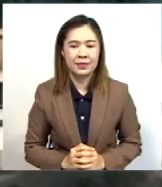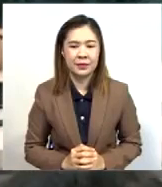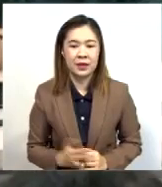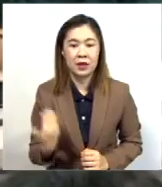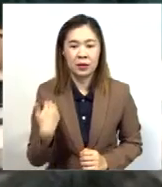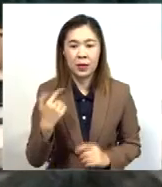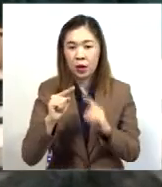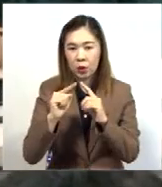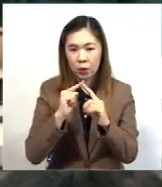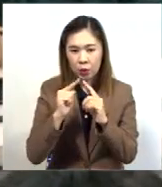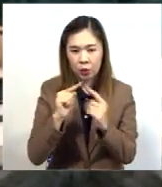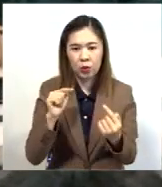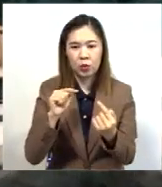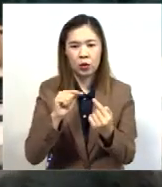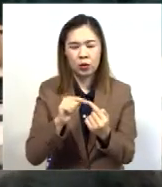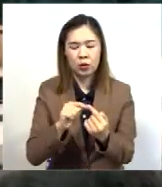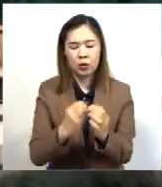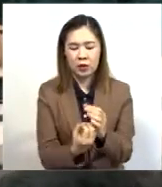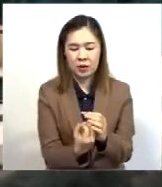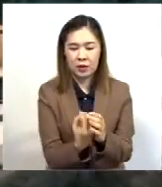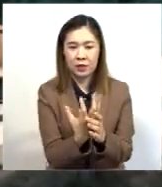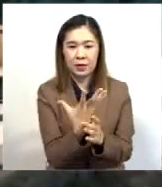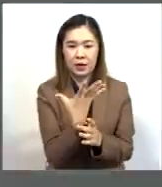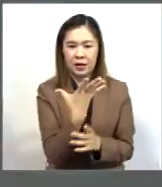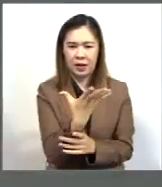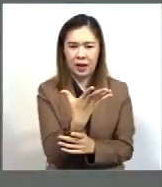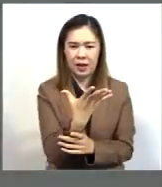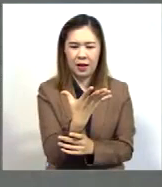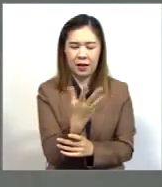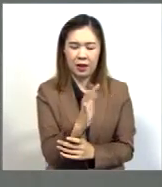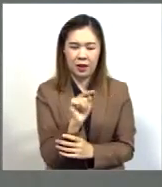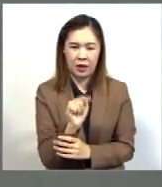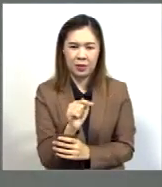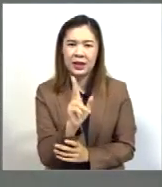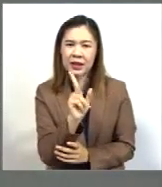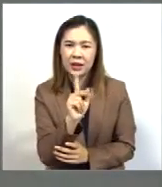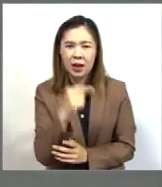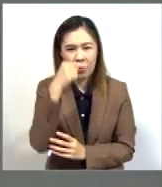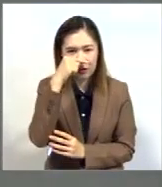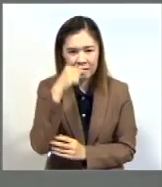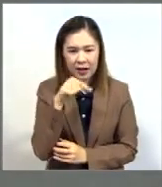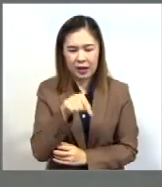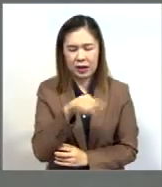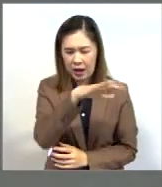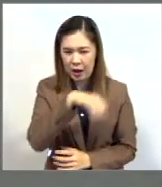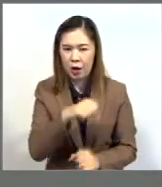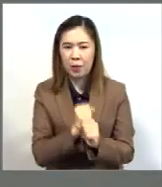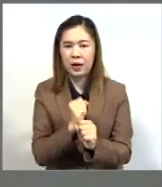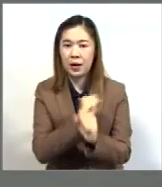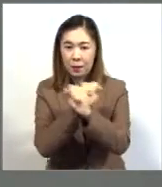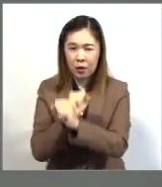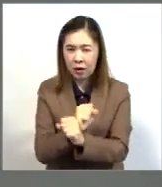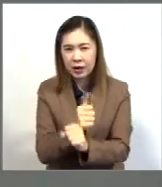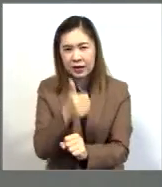่วนที่มีการพูดถึงนะคะว่าสมุนไพรของไทยอย่างฟ้าทลายโจรเนี่ยเราสามารถนำมาป้องกันไวรัสโคโรนาได้หรือเปล่าวัน